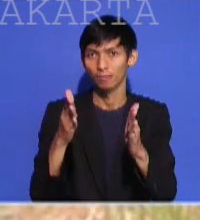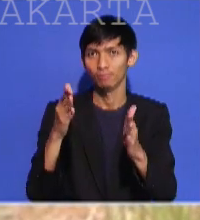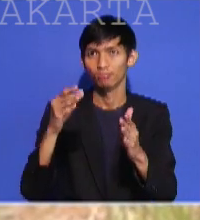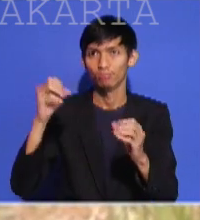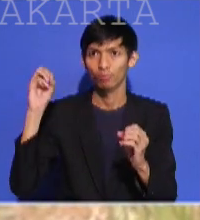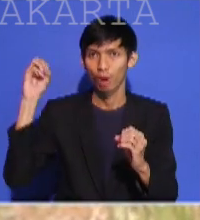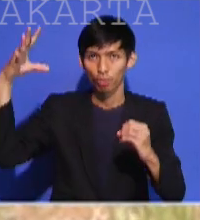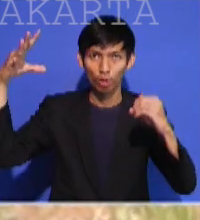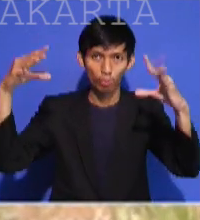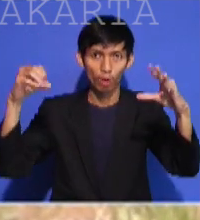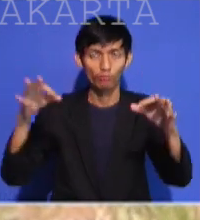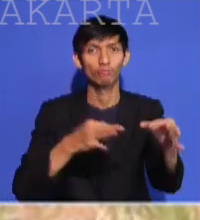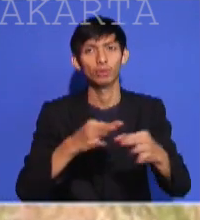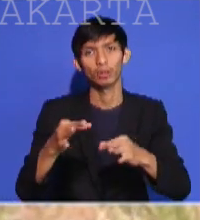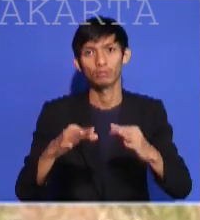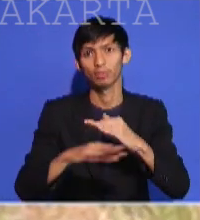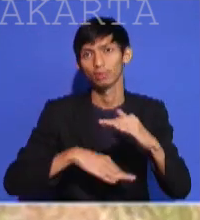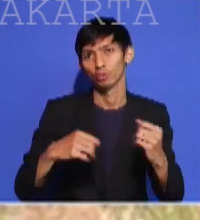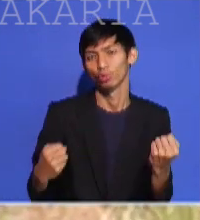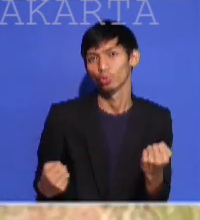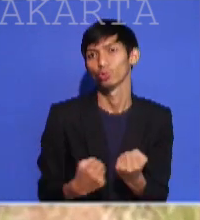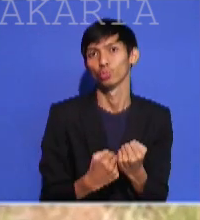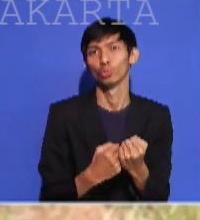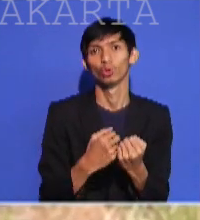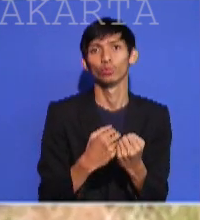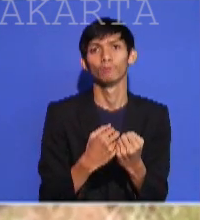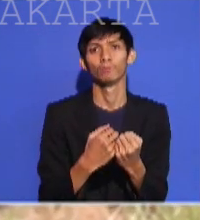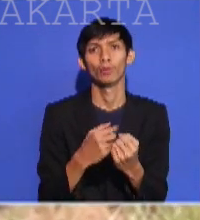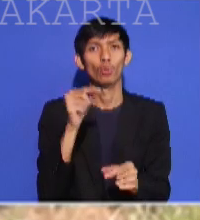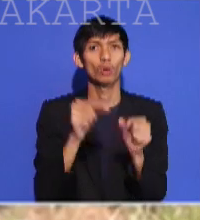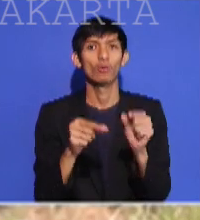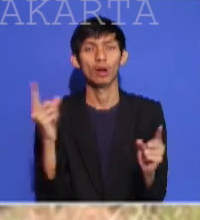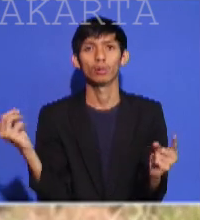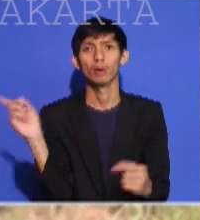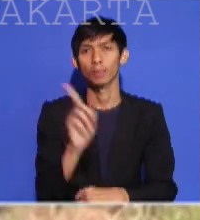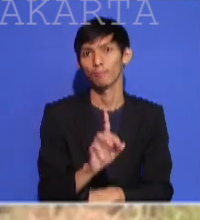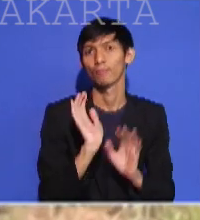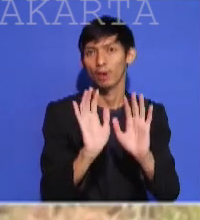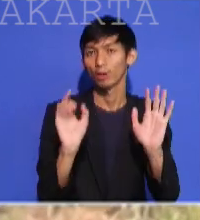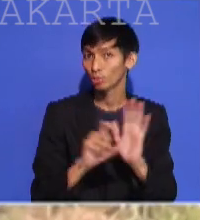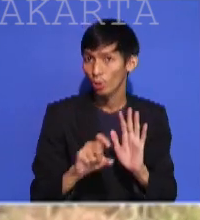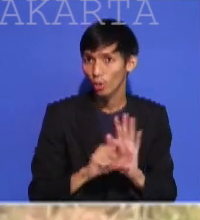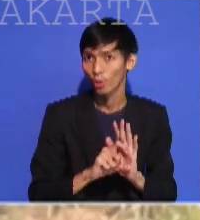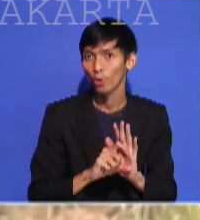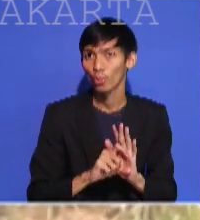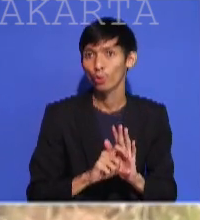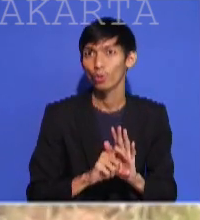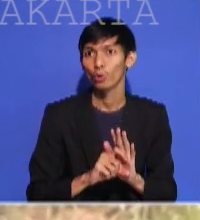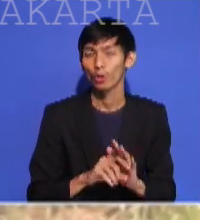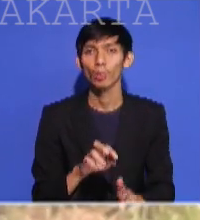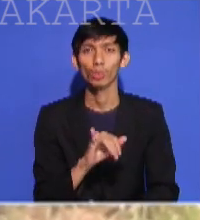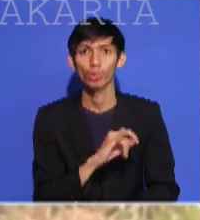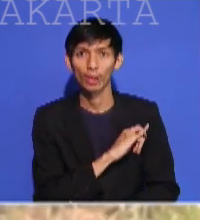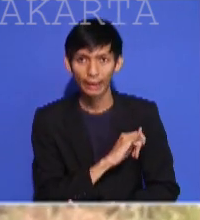dan fasilitas dasar yang menunjang untuk banyak tamu. Khususnya MCK, terus penerangan